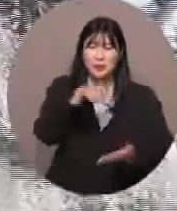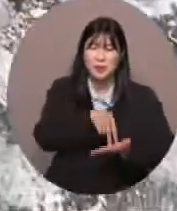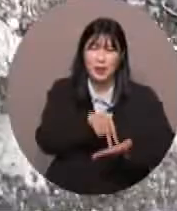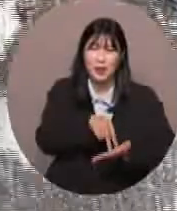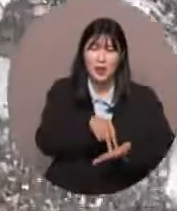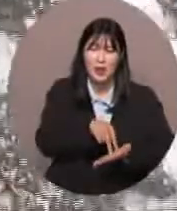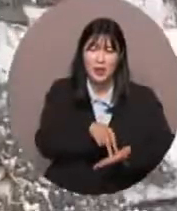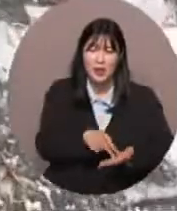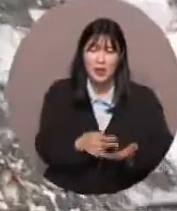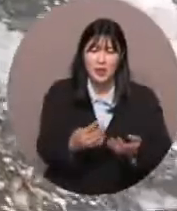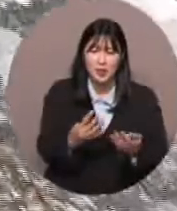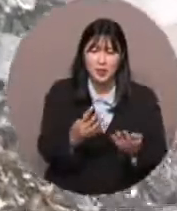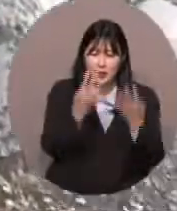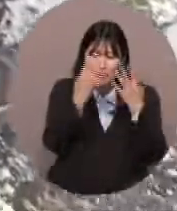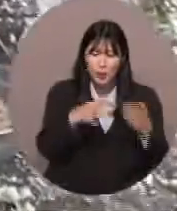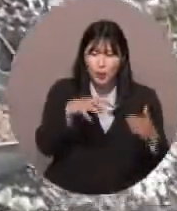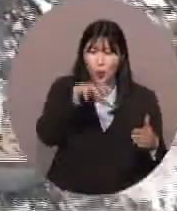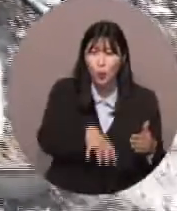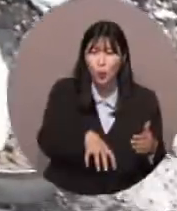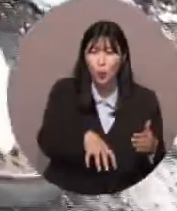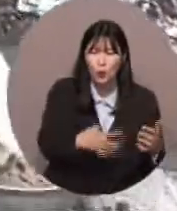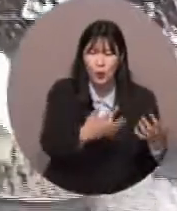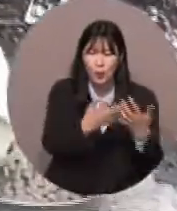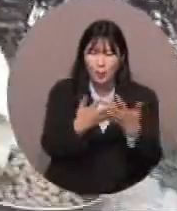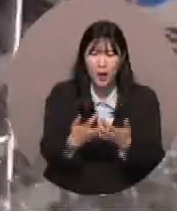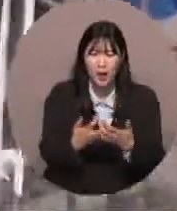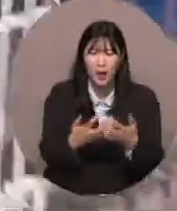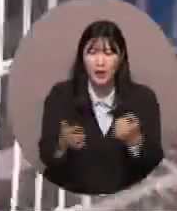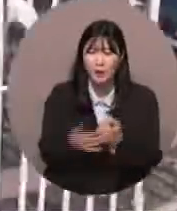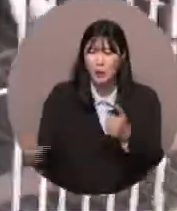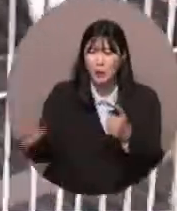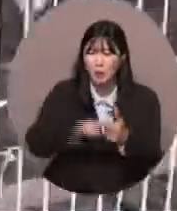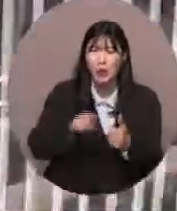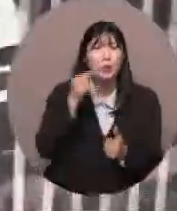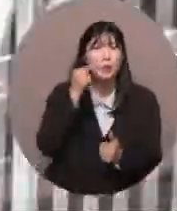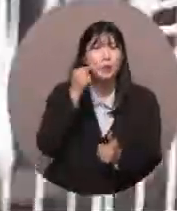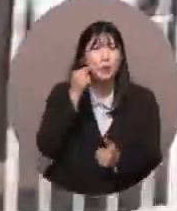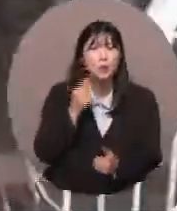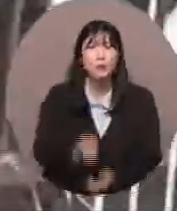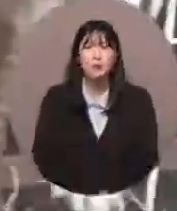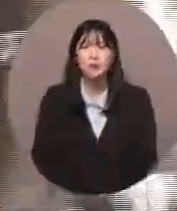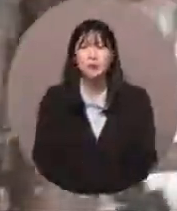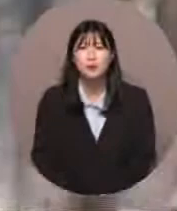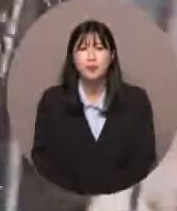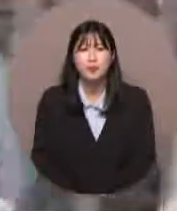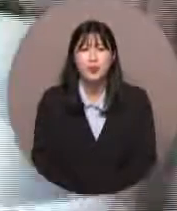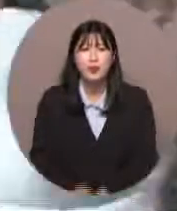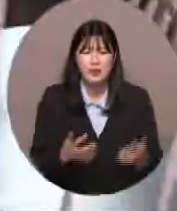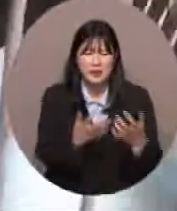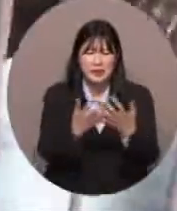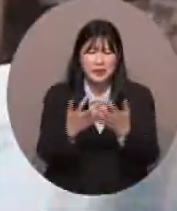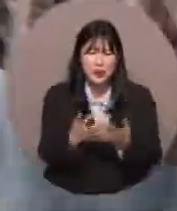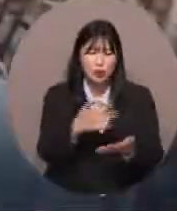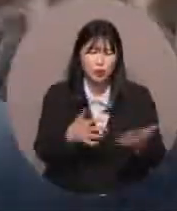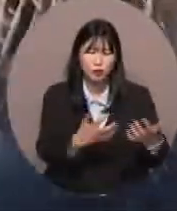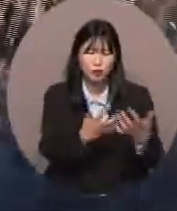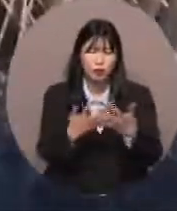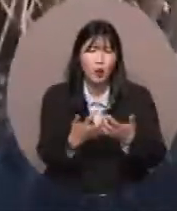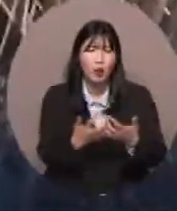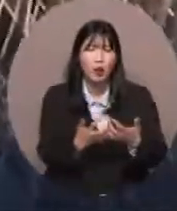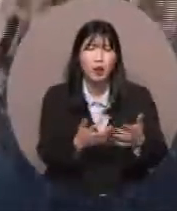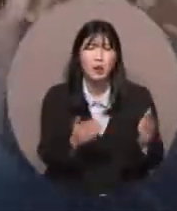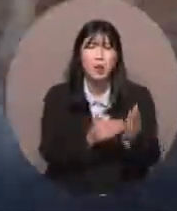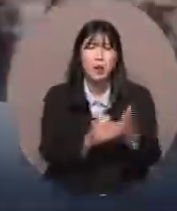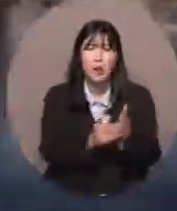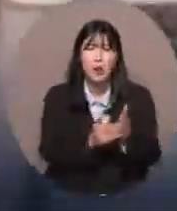있는 개체수에 한계가 있어 학대견까지 챙기긴 어렵다는 입장입니다. 이미 포화 상태가 되어 있기 때문에 몇